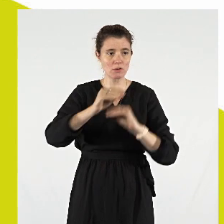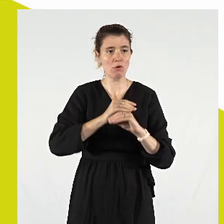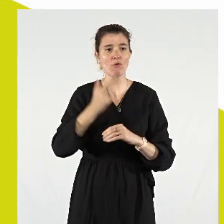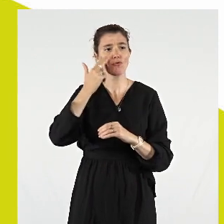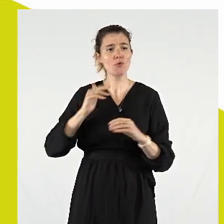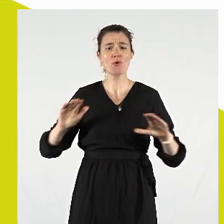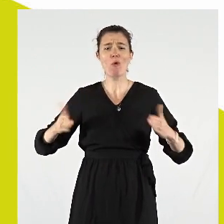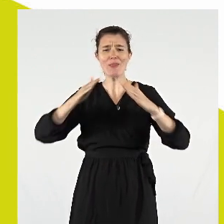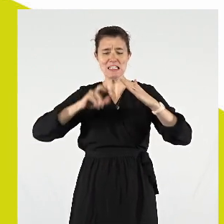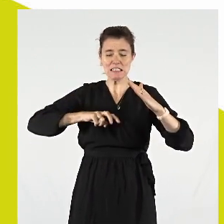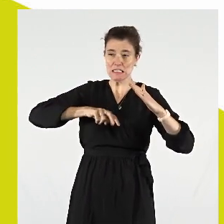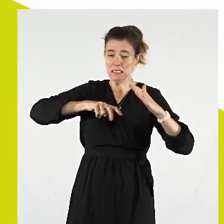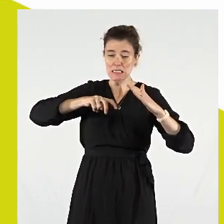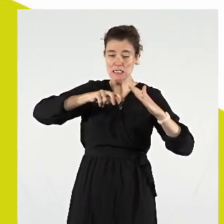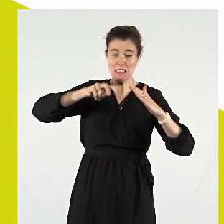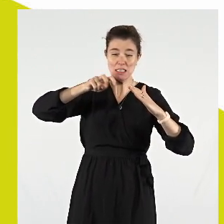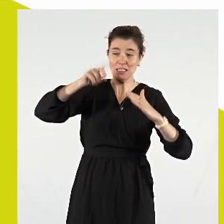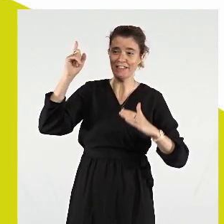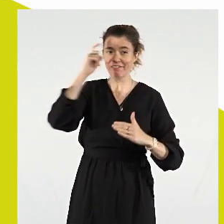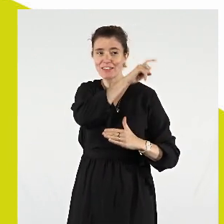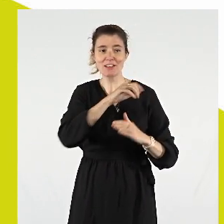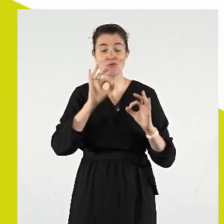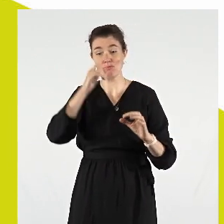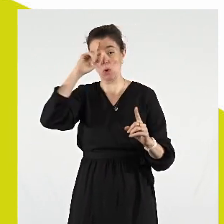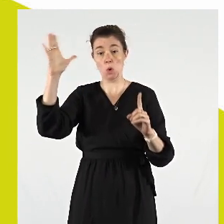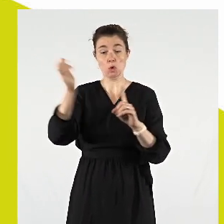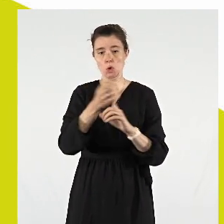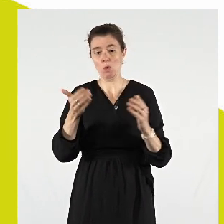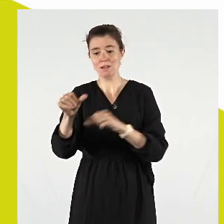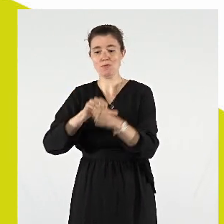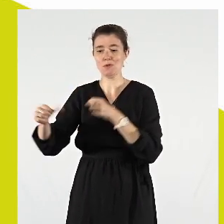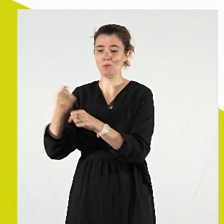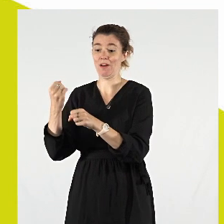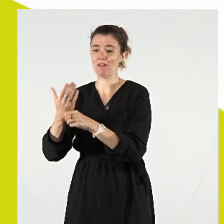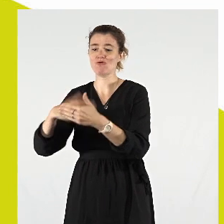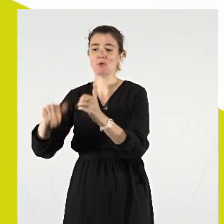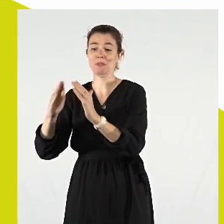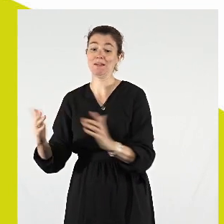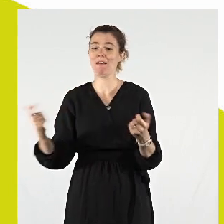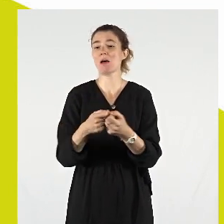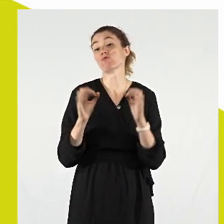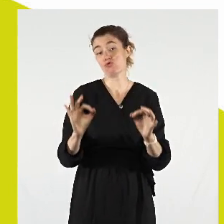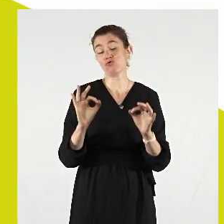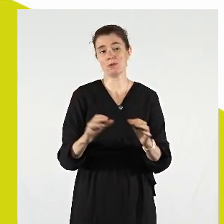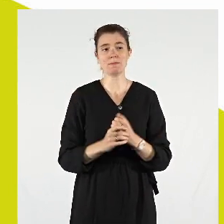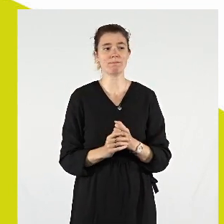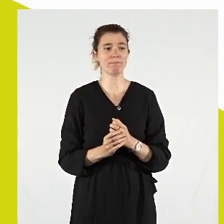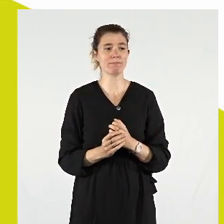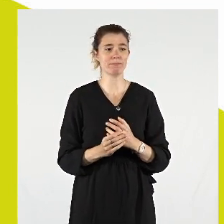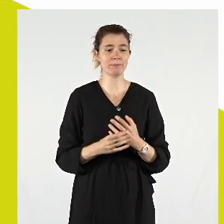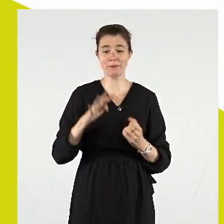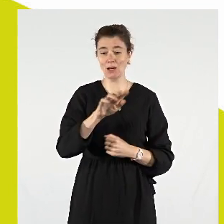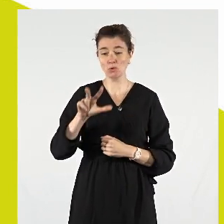à gravir et l'enjeu d'adapter les conditions du travail à domicile. En effet, le 43% d'accidents du